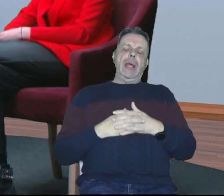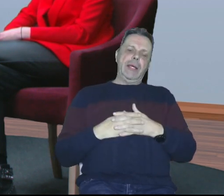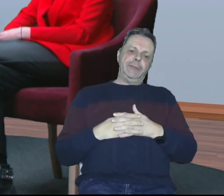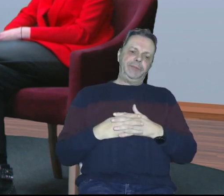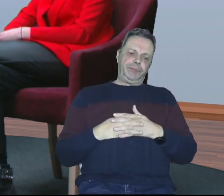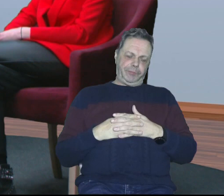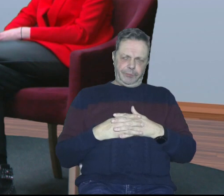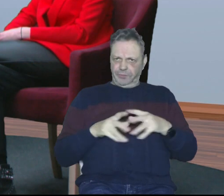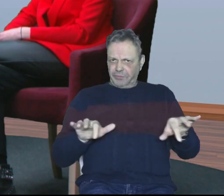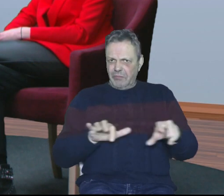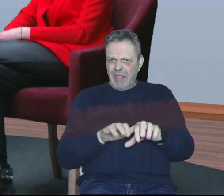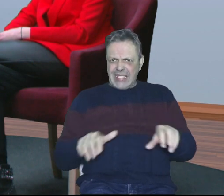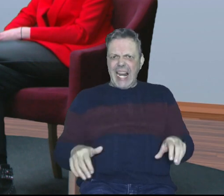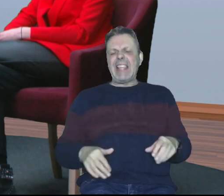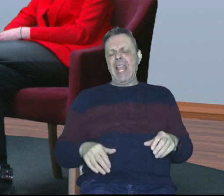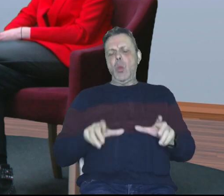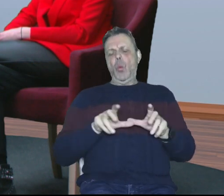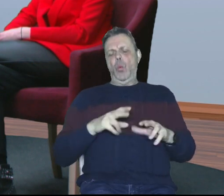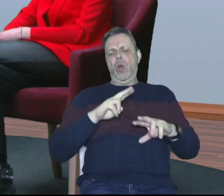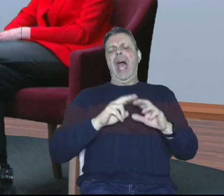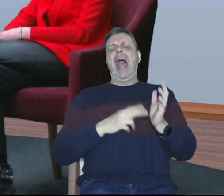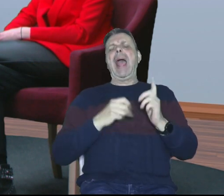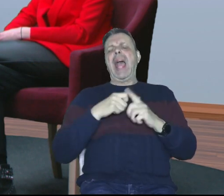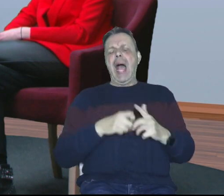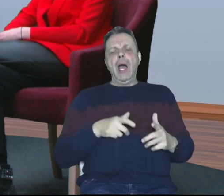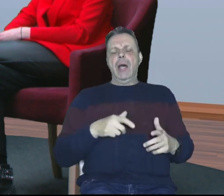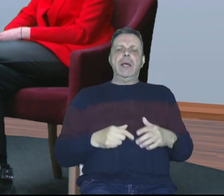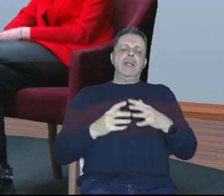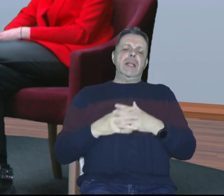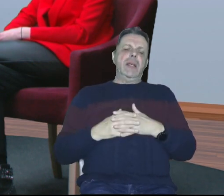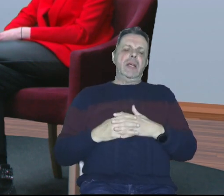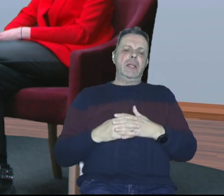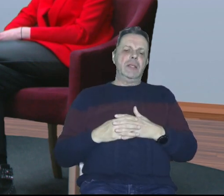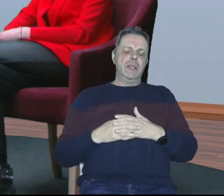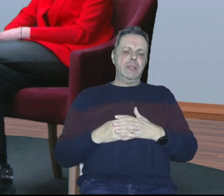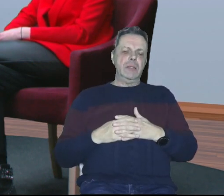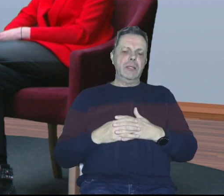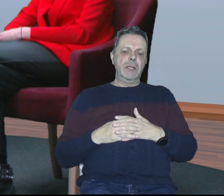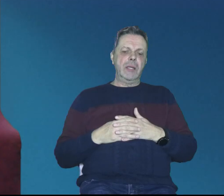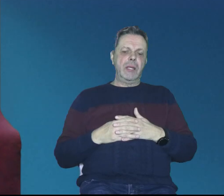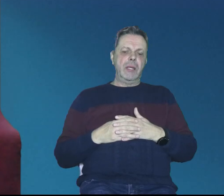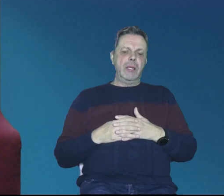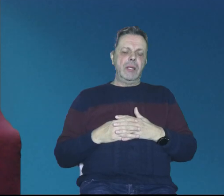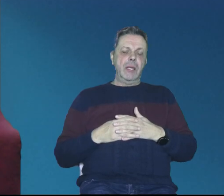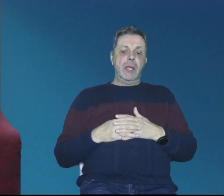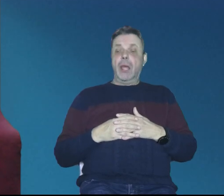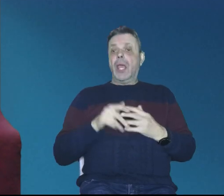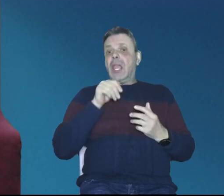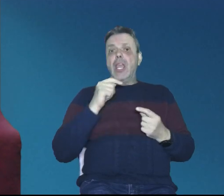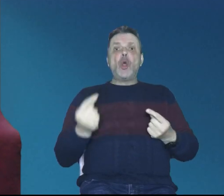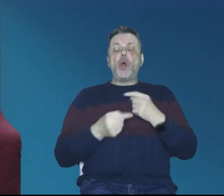i korepetitor je inače u HNK u Zagrebu, Teo Vizintinu, koji je skladao našu